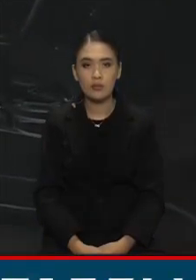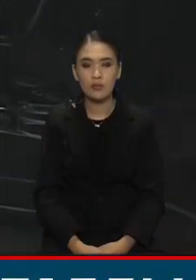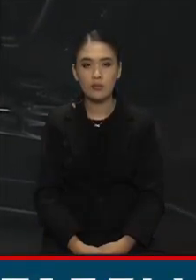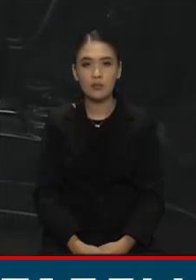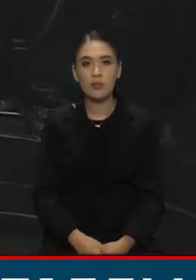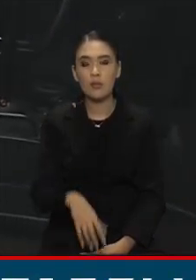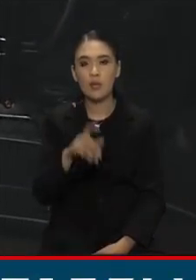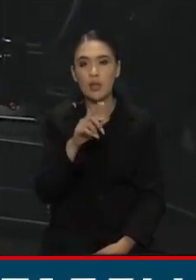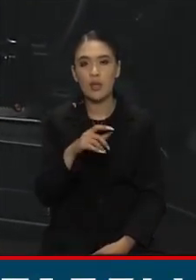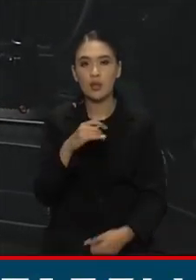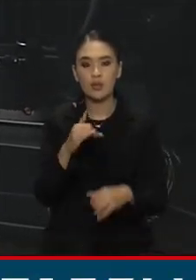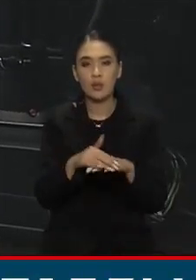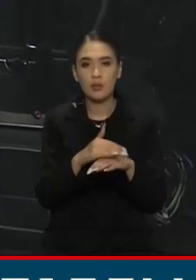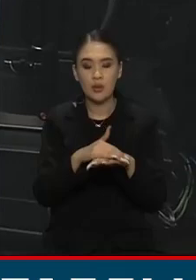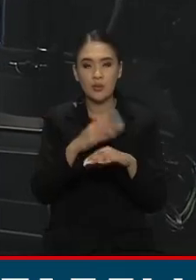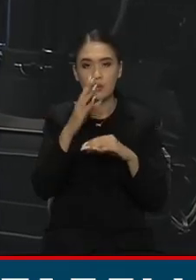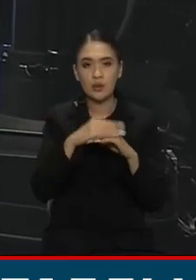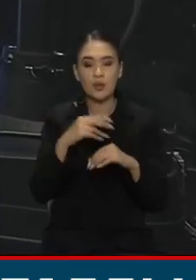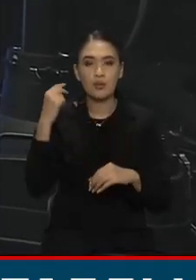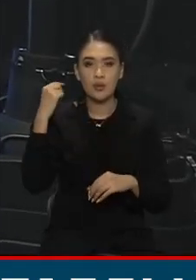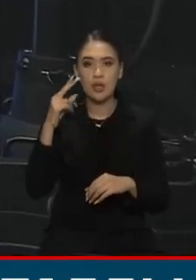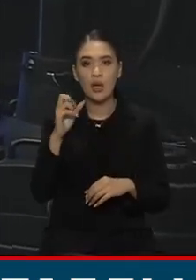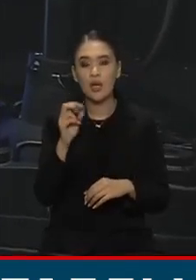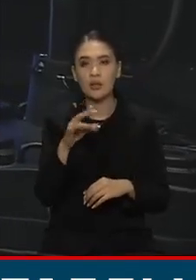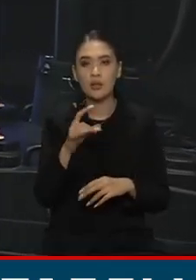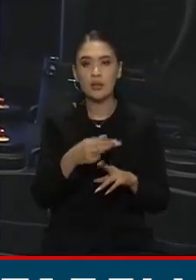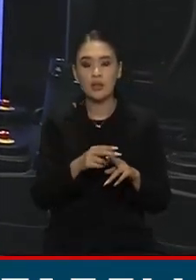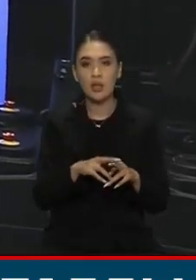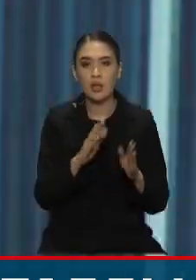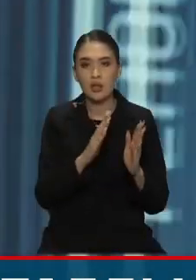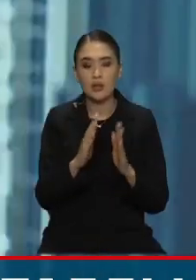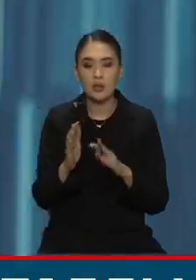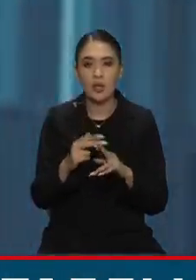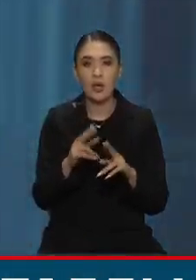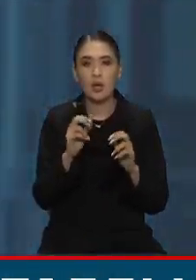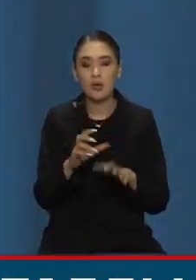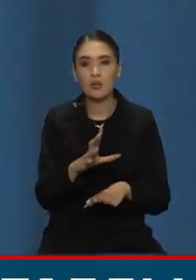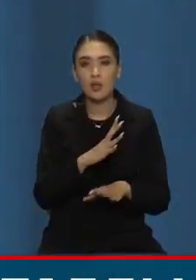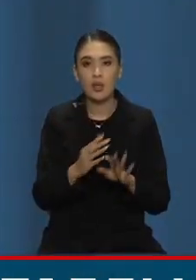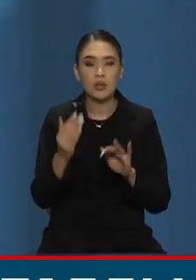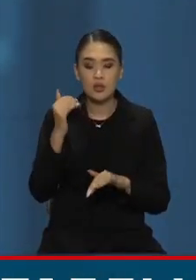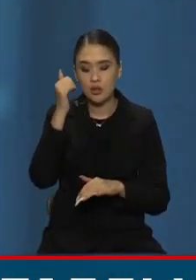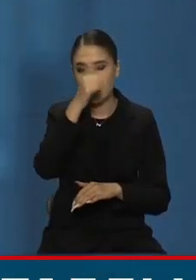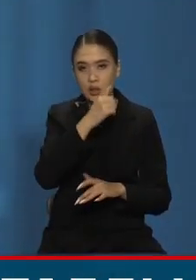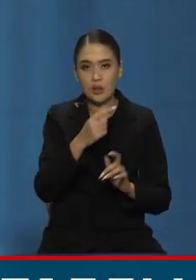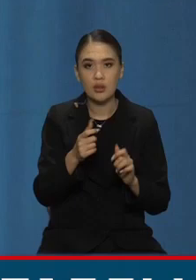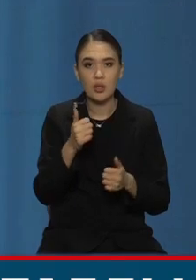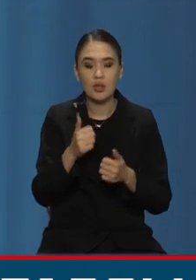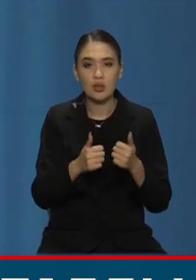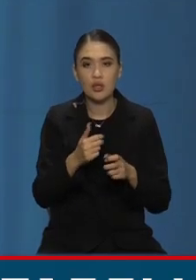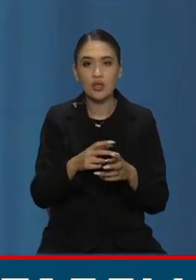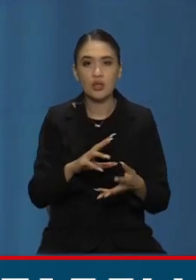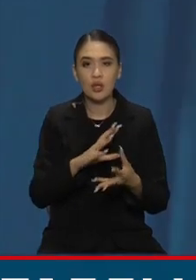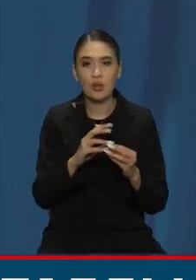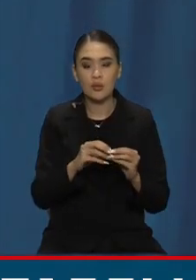Азамат Сағатұлы, кеш жарық, президент кадр резервінің биылғы іріктеуі қалай өтті? Алдыңғы жылдармен салыстырғанда өзгеріс бар ма? Жалпы